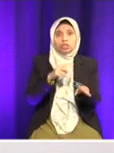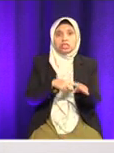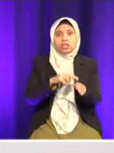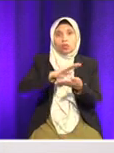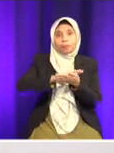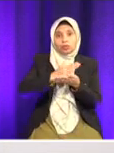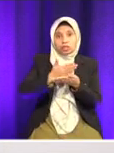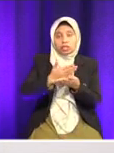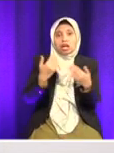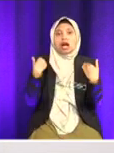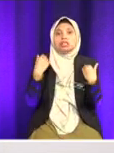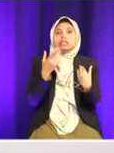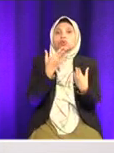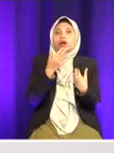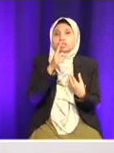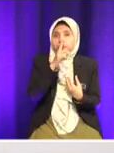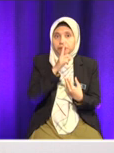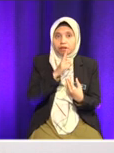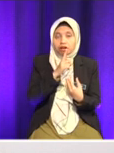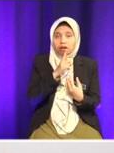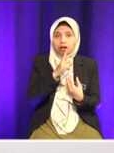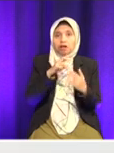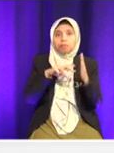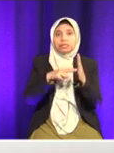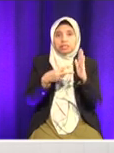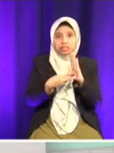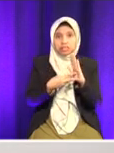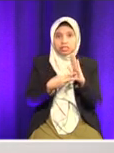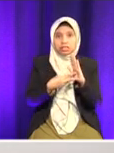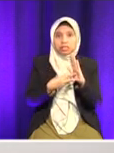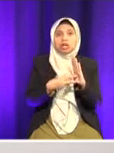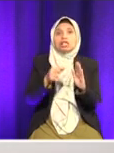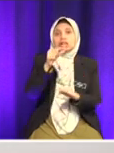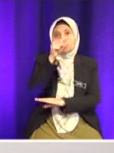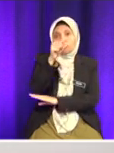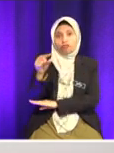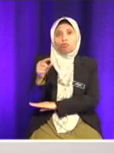jadi dia adalah grafik yang warna merah kalau warna biru